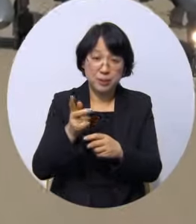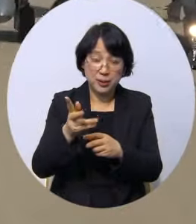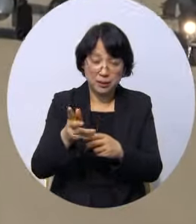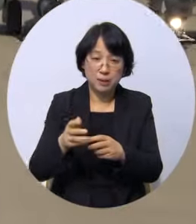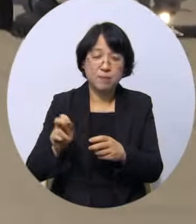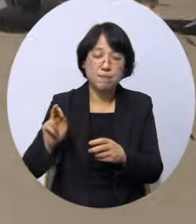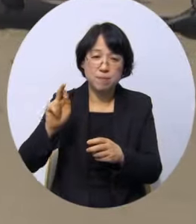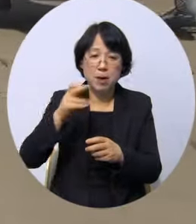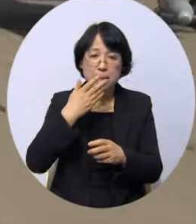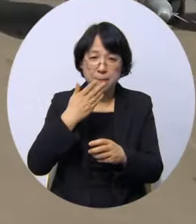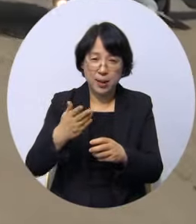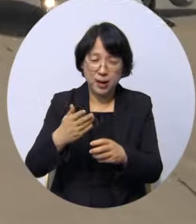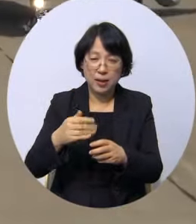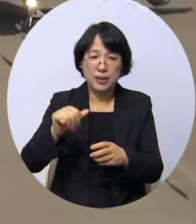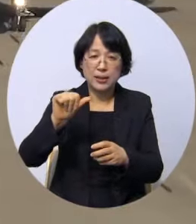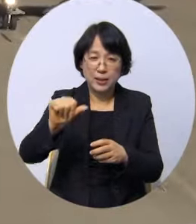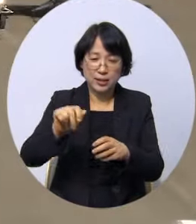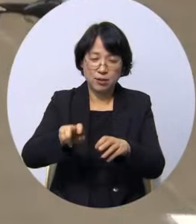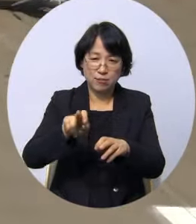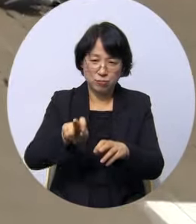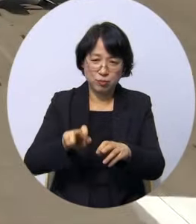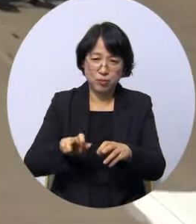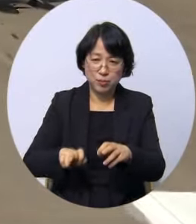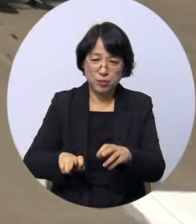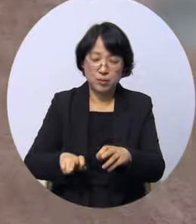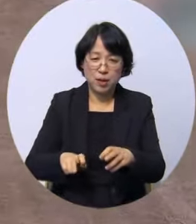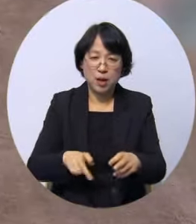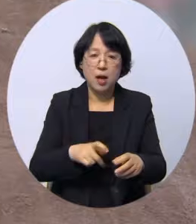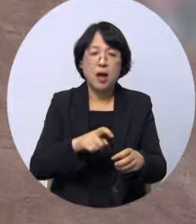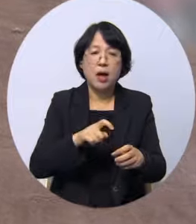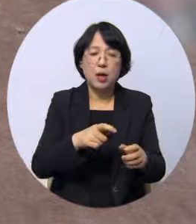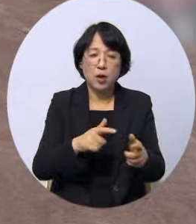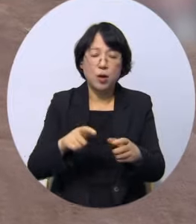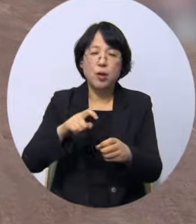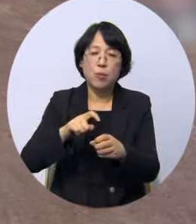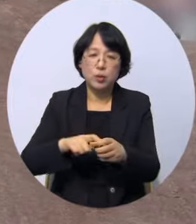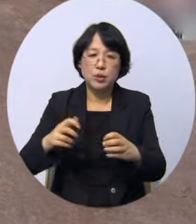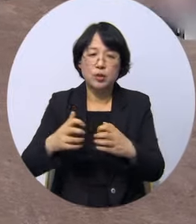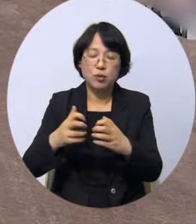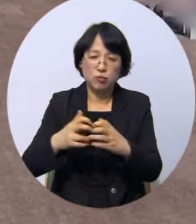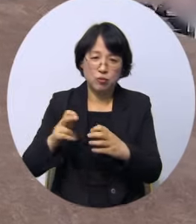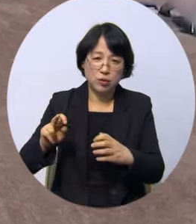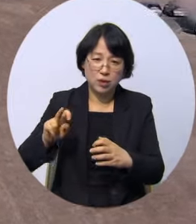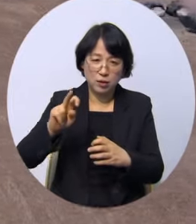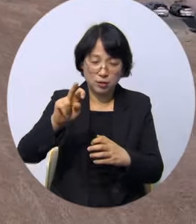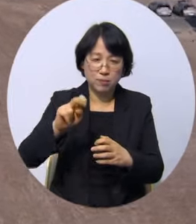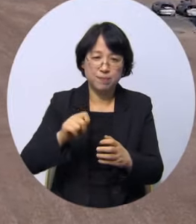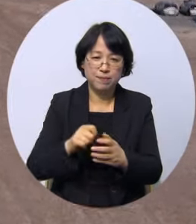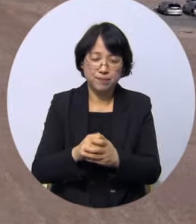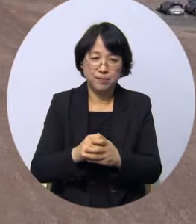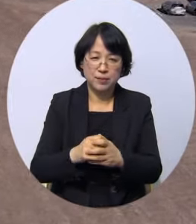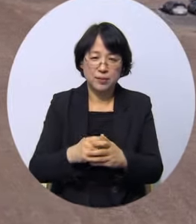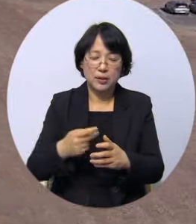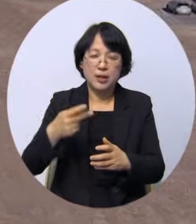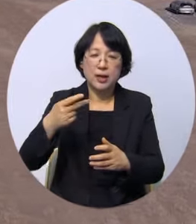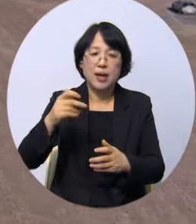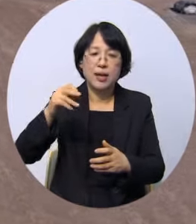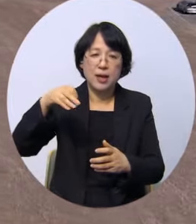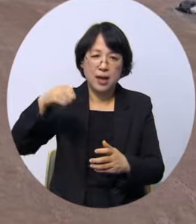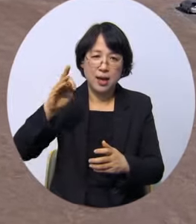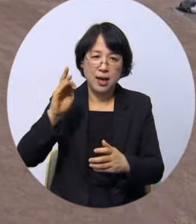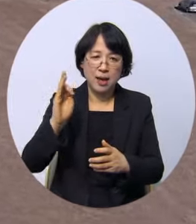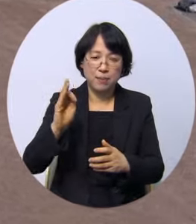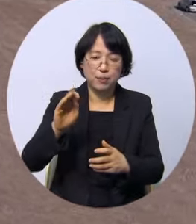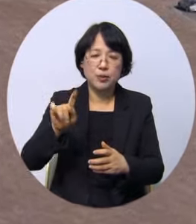f15k 5대 전천 후 다목적 전투기로 대한민국 공군의 주력인 KF 16과